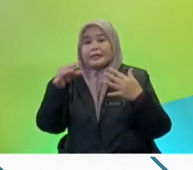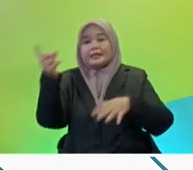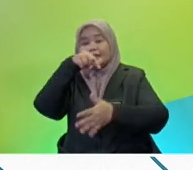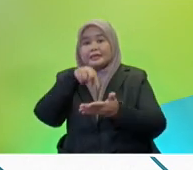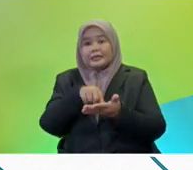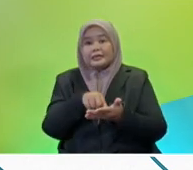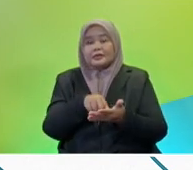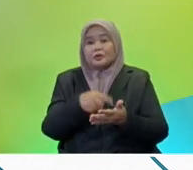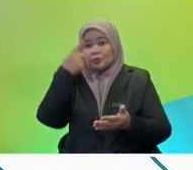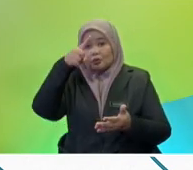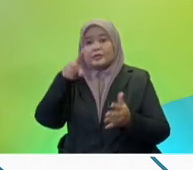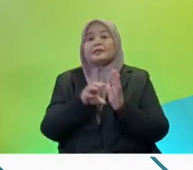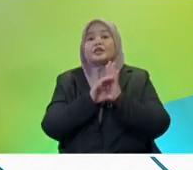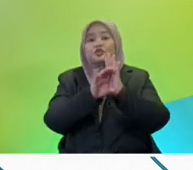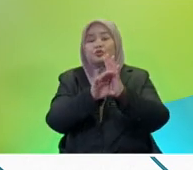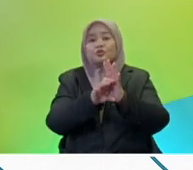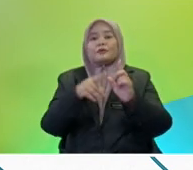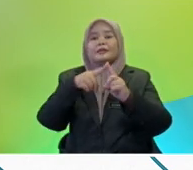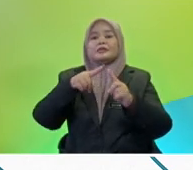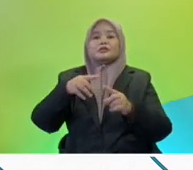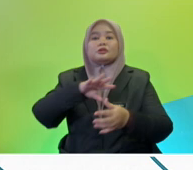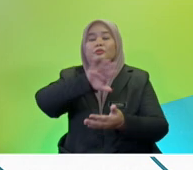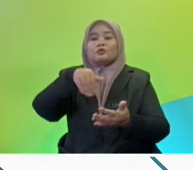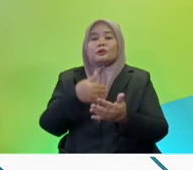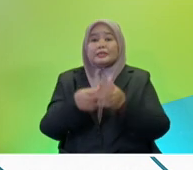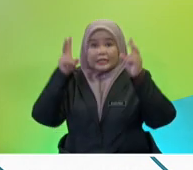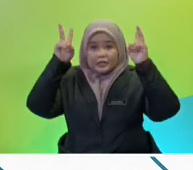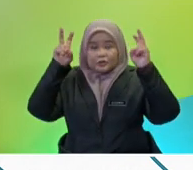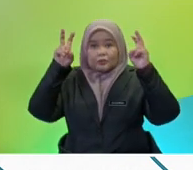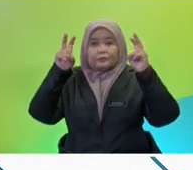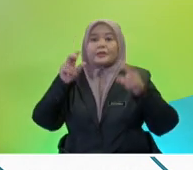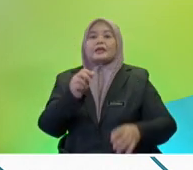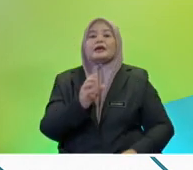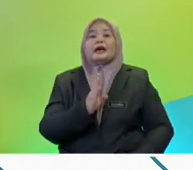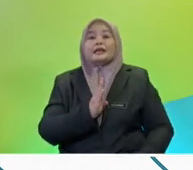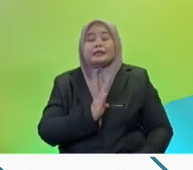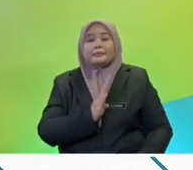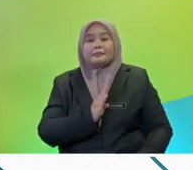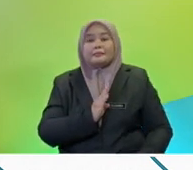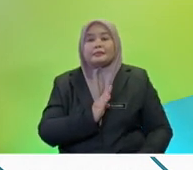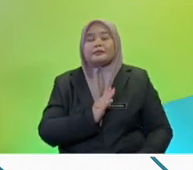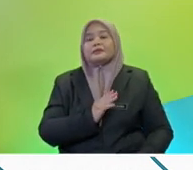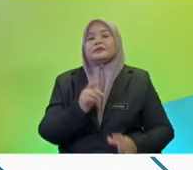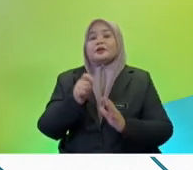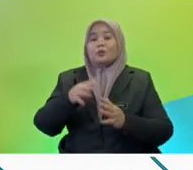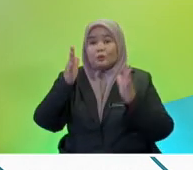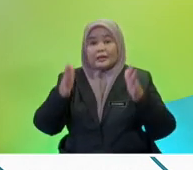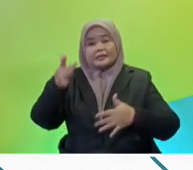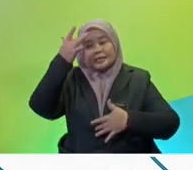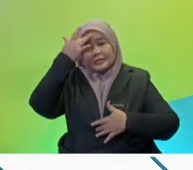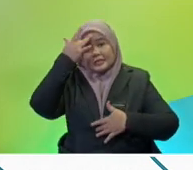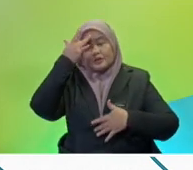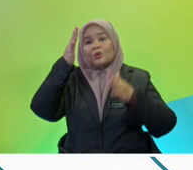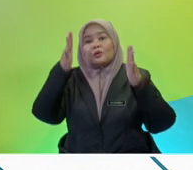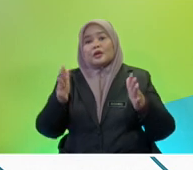untuk memberikan contoh kepada semua adalah tajuk adab terhadap orang sakit dan orang kurang